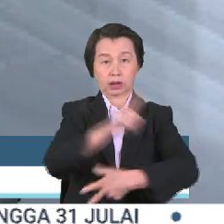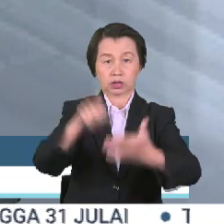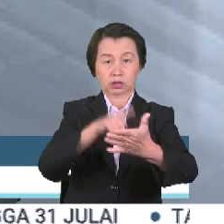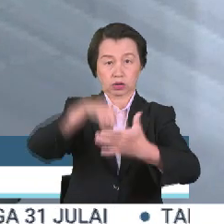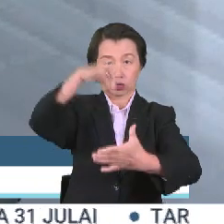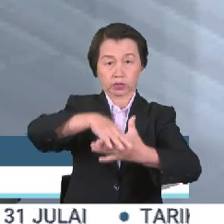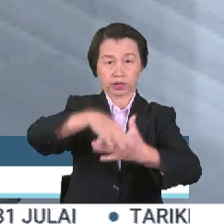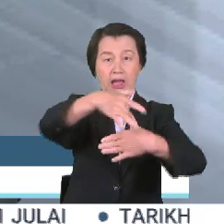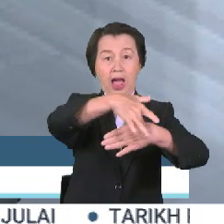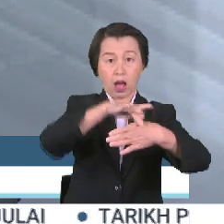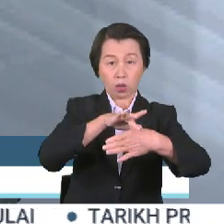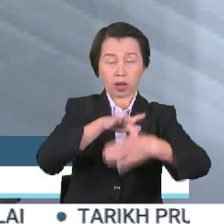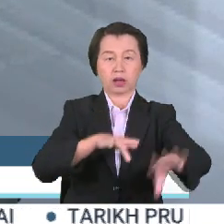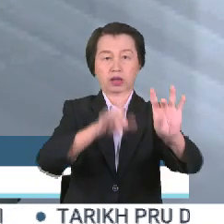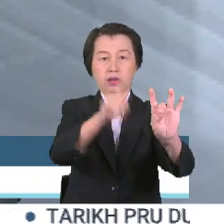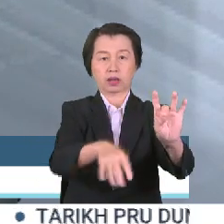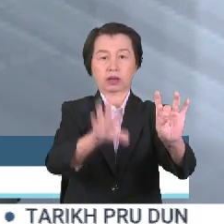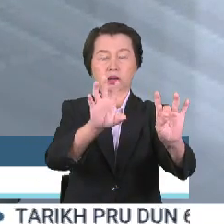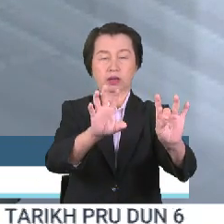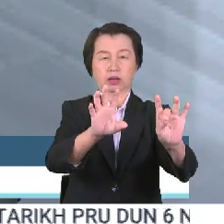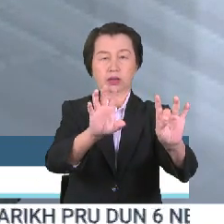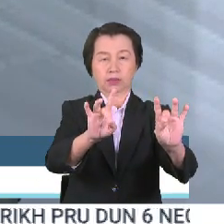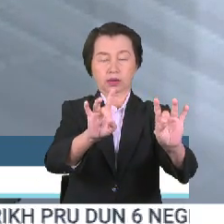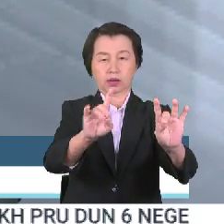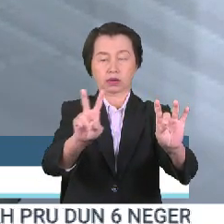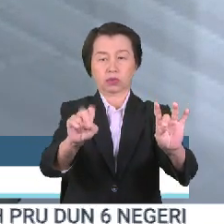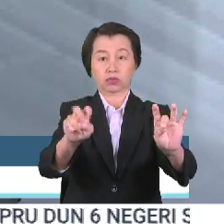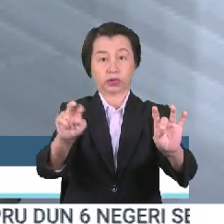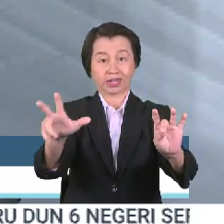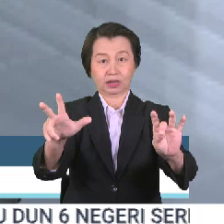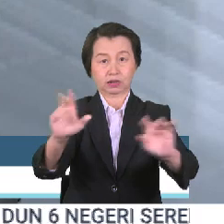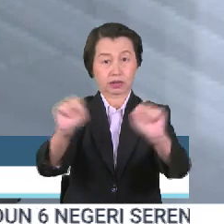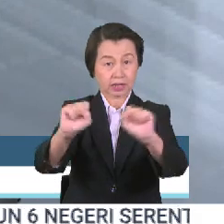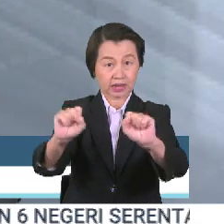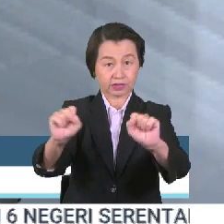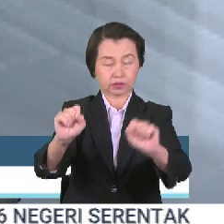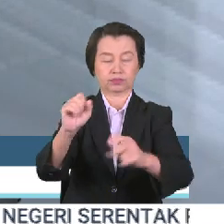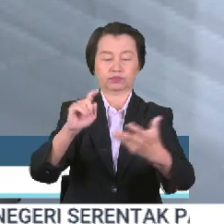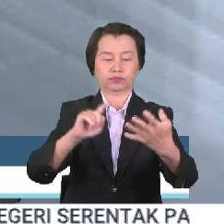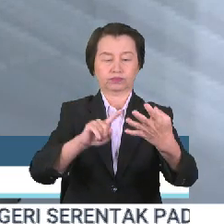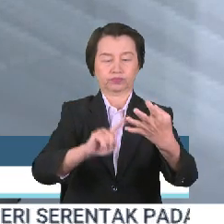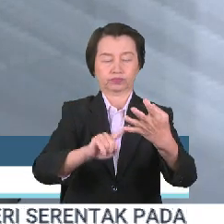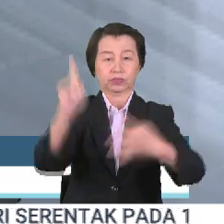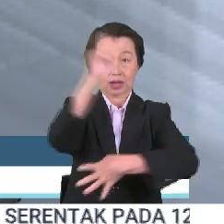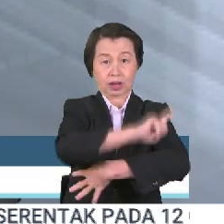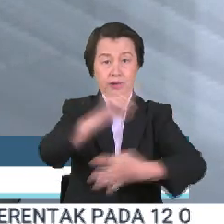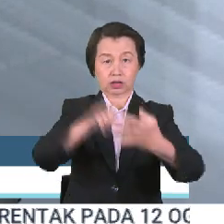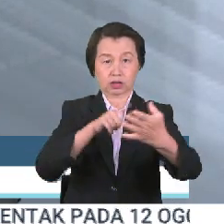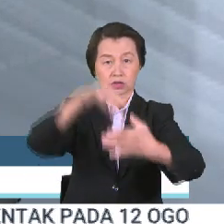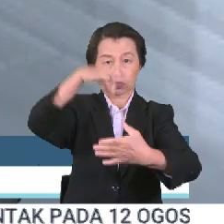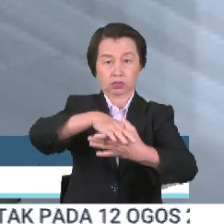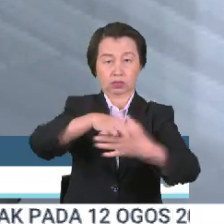awal 8 Ogos 2023 Selasa. Hari mengundi